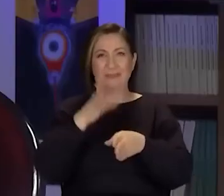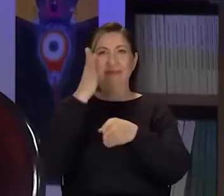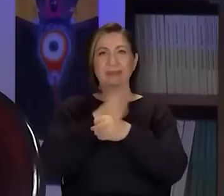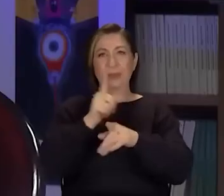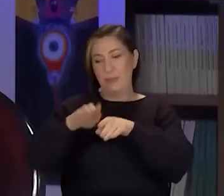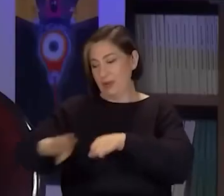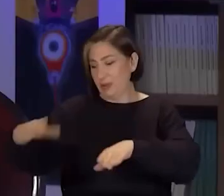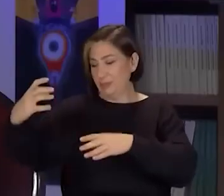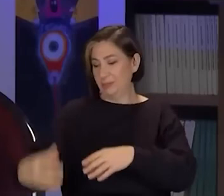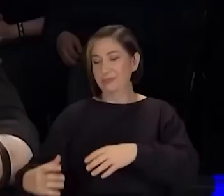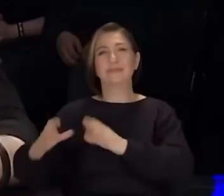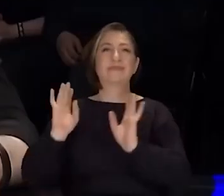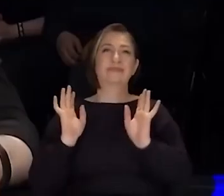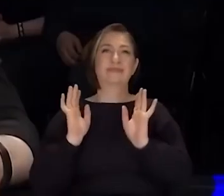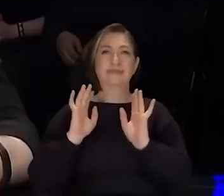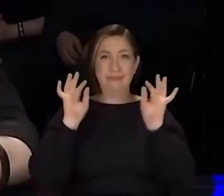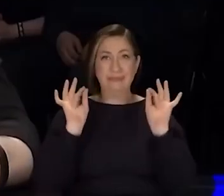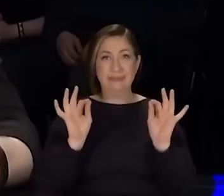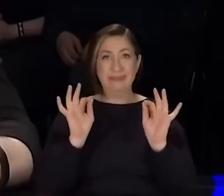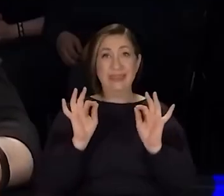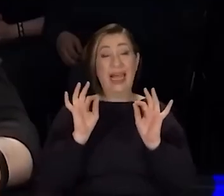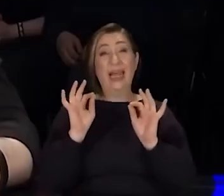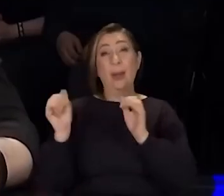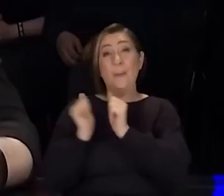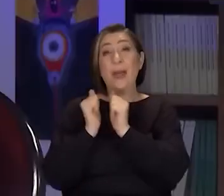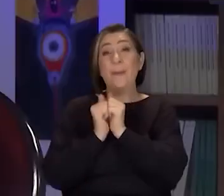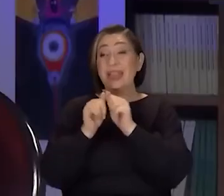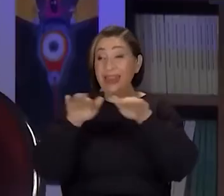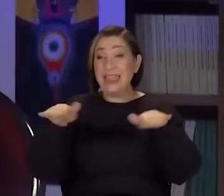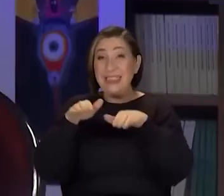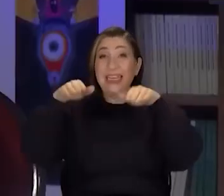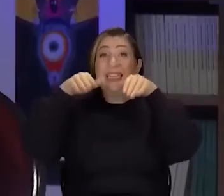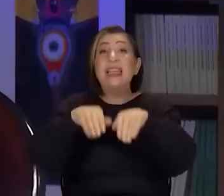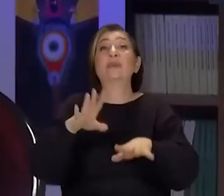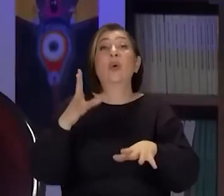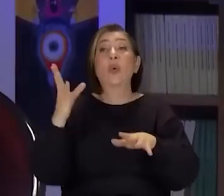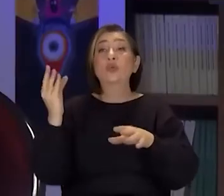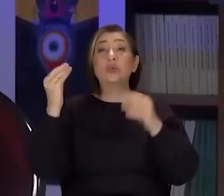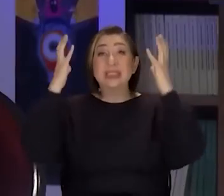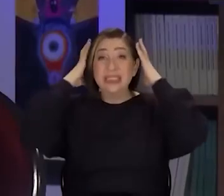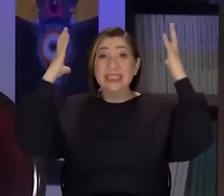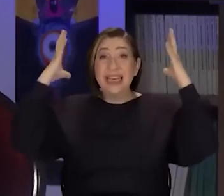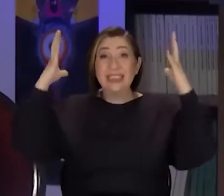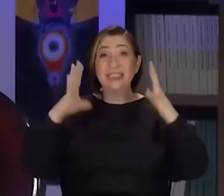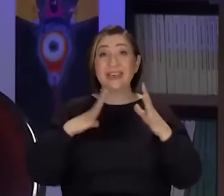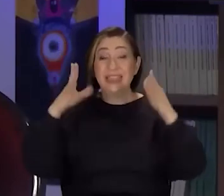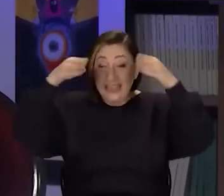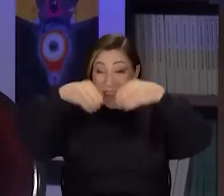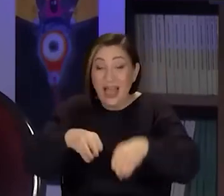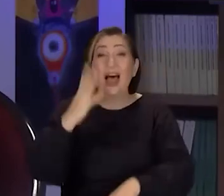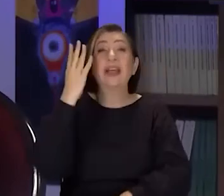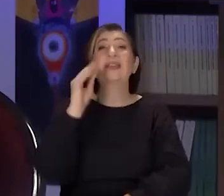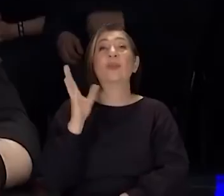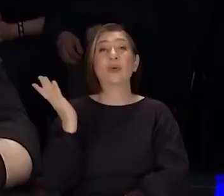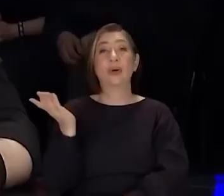değil mi? Bir masa. Tabii tabii. Aynen. Ya. Aynen. Yani mesela beraber nasıl denize girebilirim? Çünkü o kadar çok saçı var ki denize girdiğini anlamıyor falan.